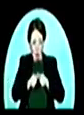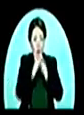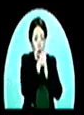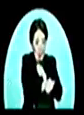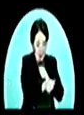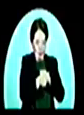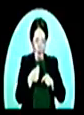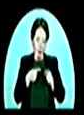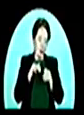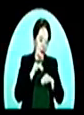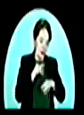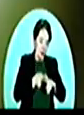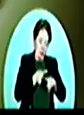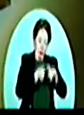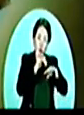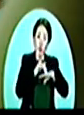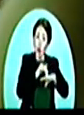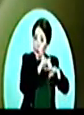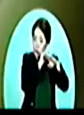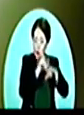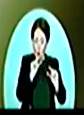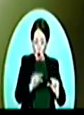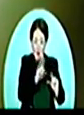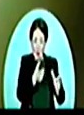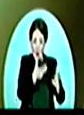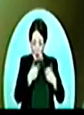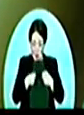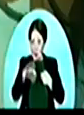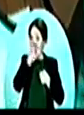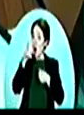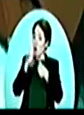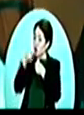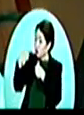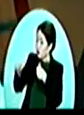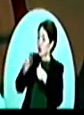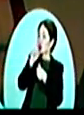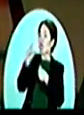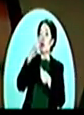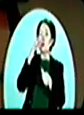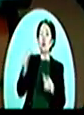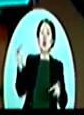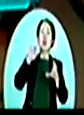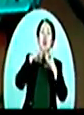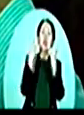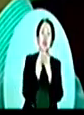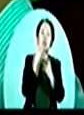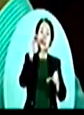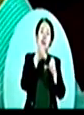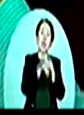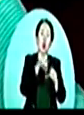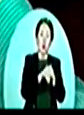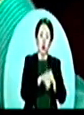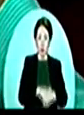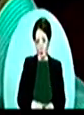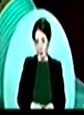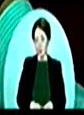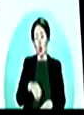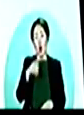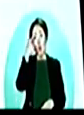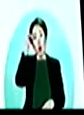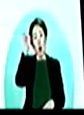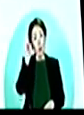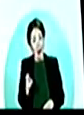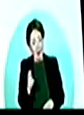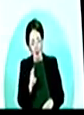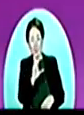нэмэгдүүлэх, хөнгөлөлттэй зээл авсан иргэн аж ахуйн нэгжийн мэдээллийг зээлийн мэдээллийн нэгдсэн санд бүртгэх, Монгол банкны